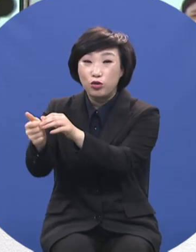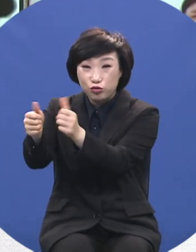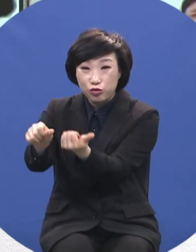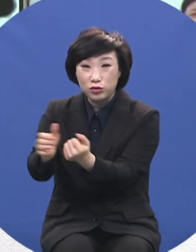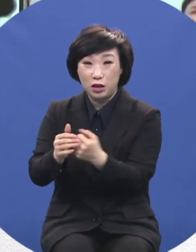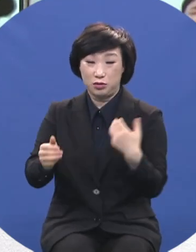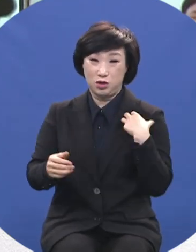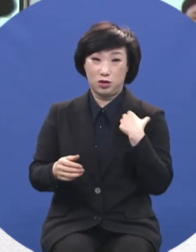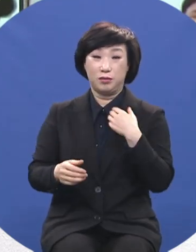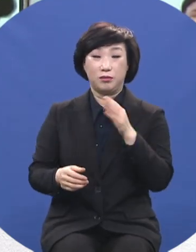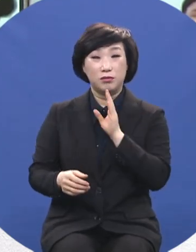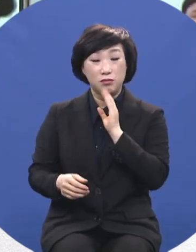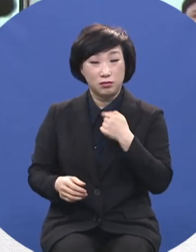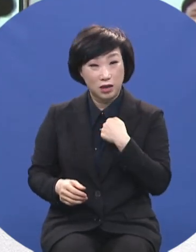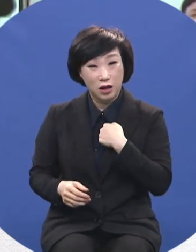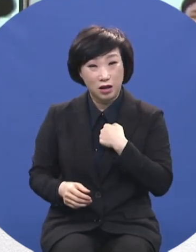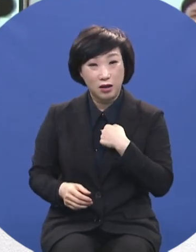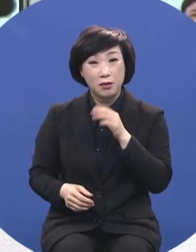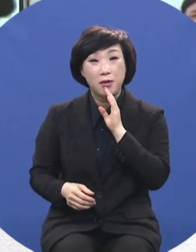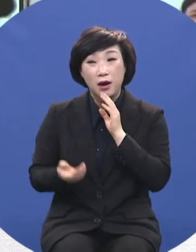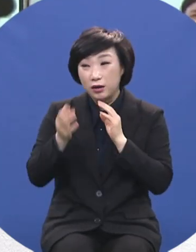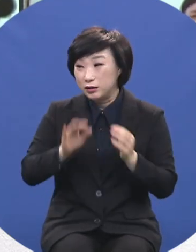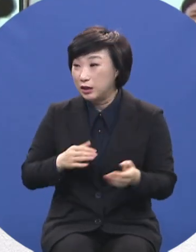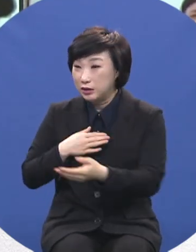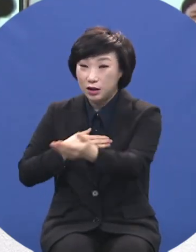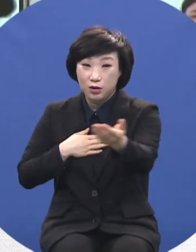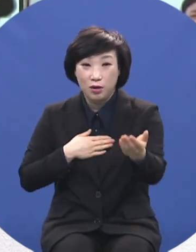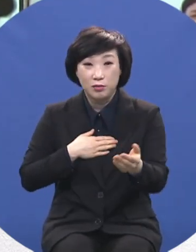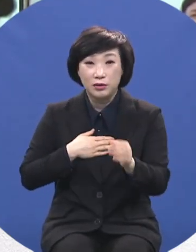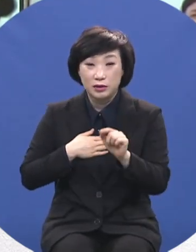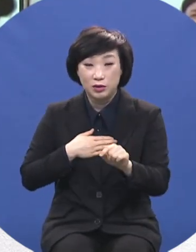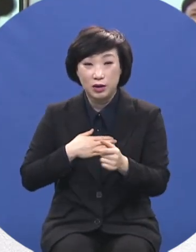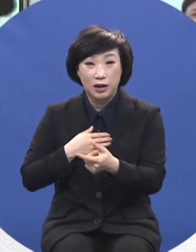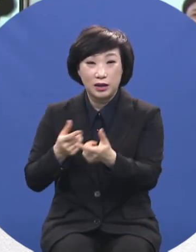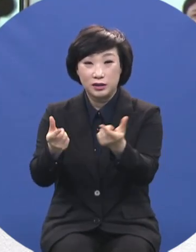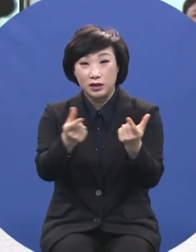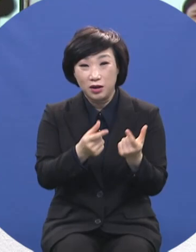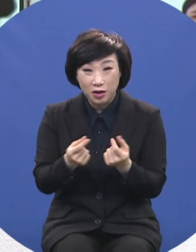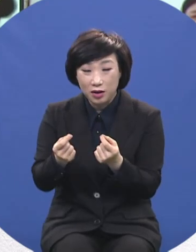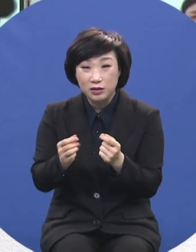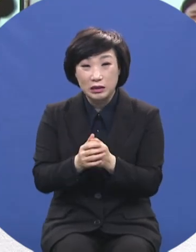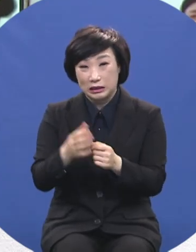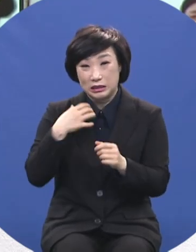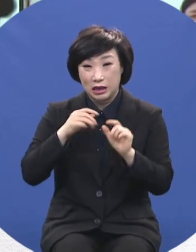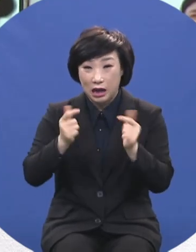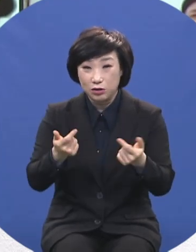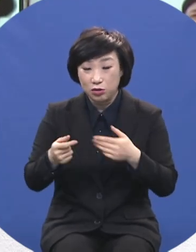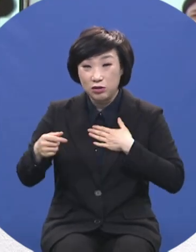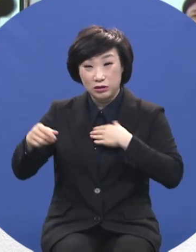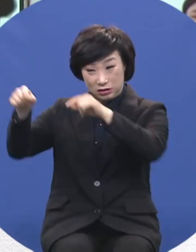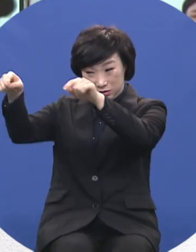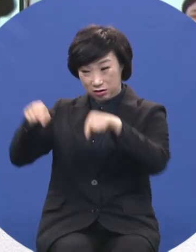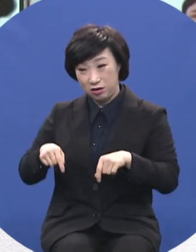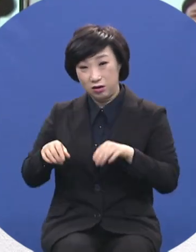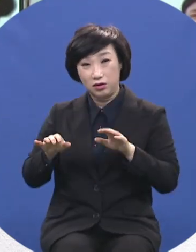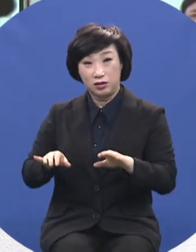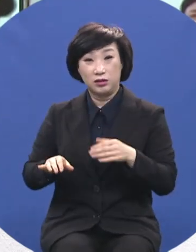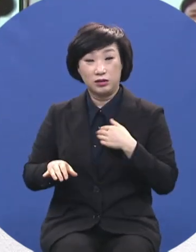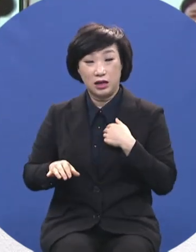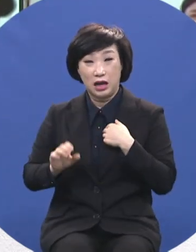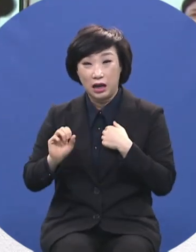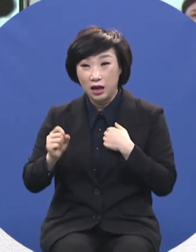때문에. 근데 여러분 그런 공동 책임이 아니라 단도직입적으로